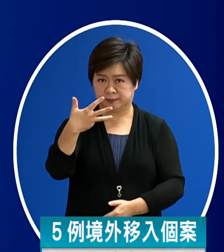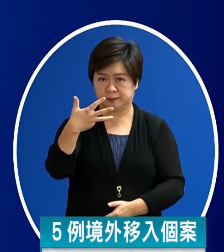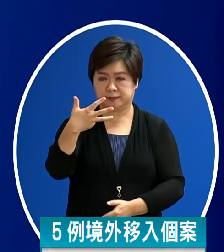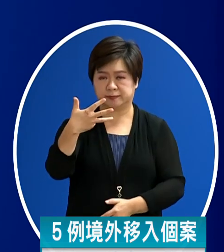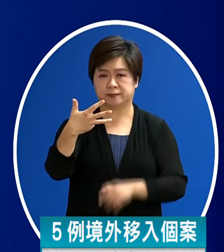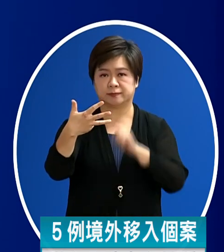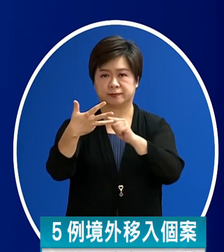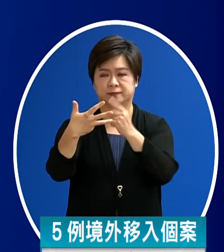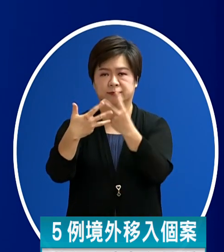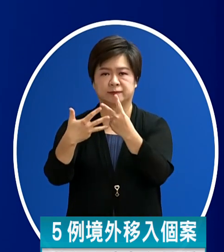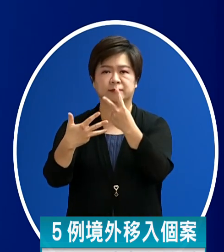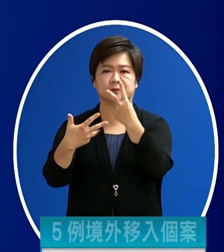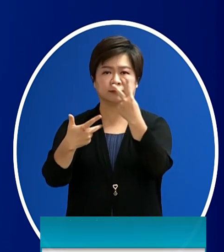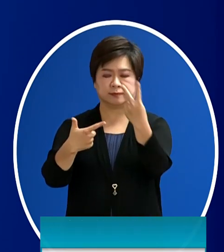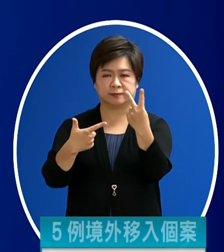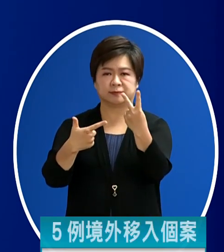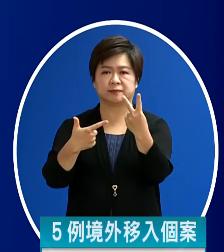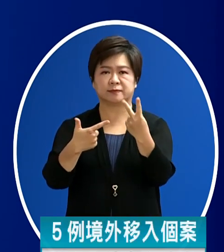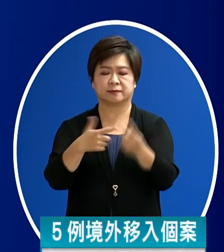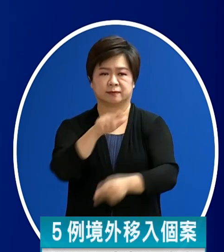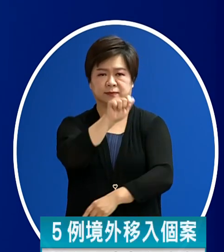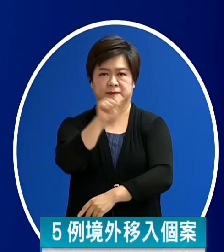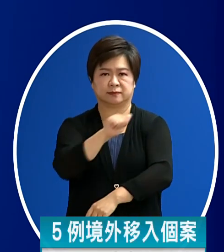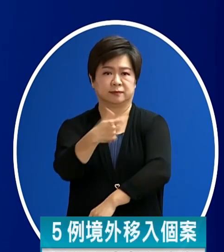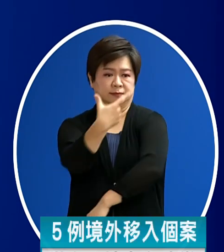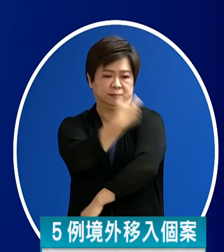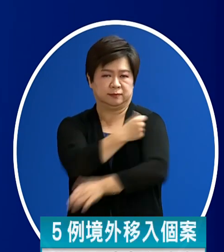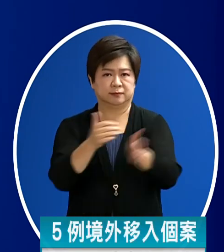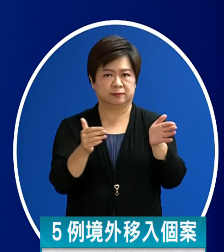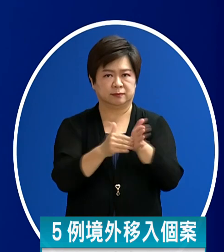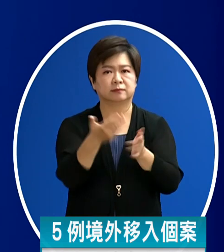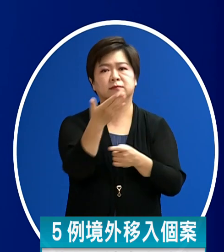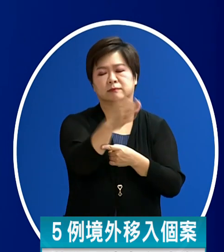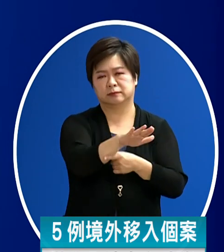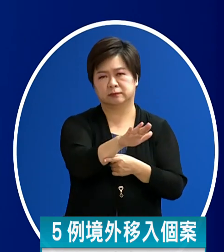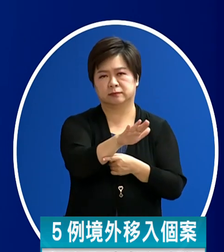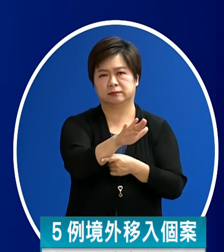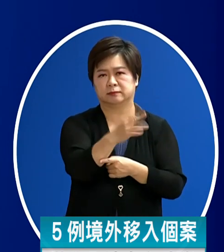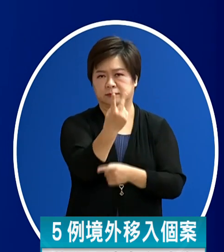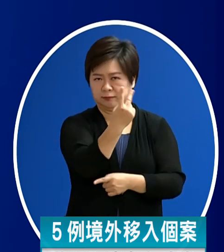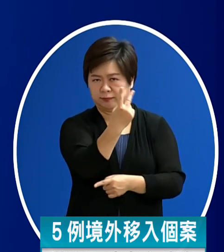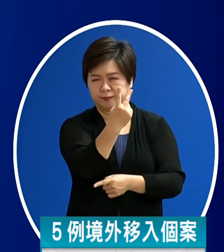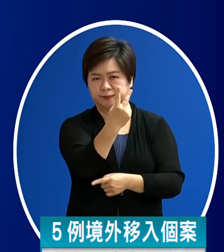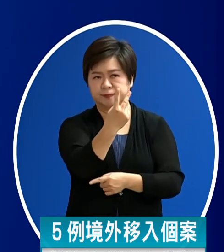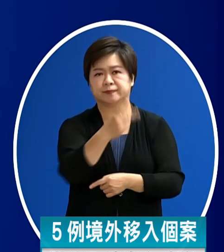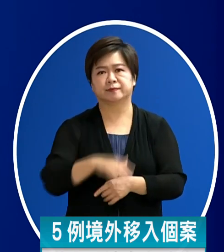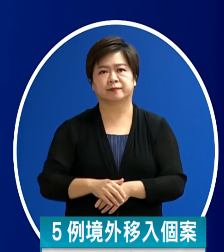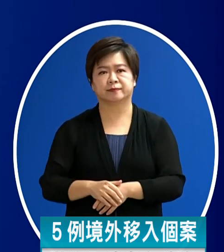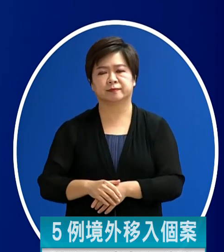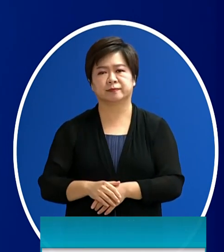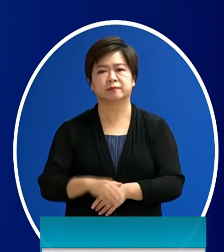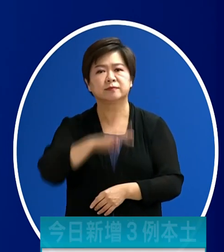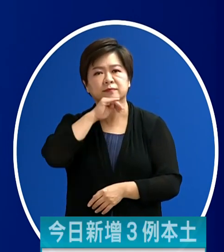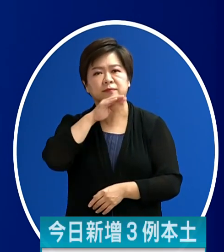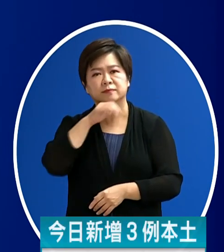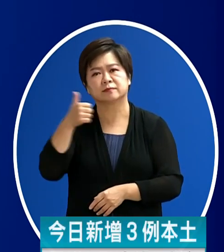有这个2例是 A 例疫苗接种后发生死亡的不良事件，那年龄是